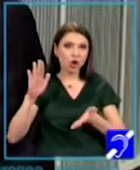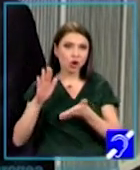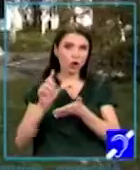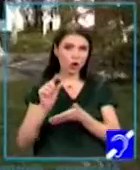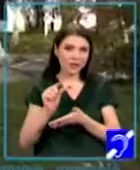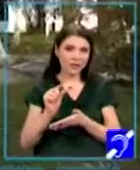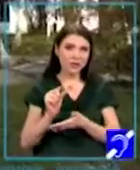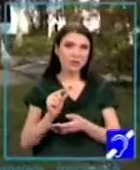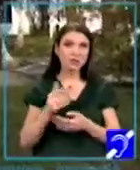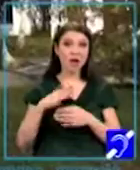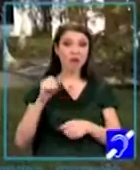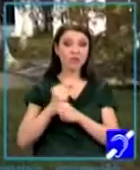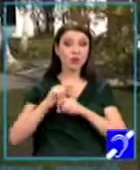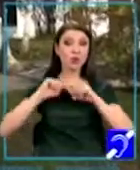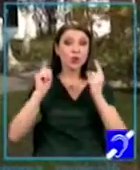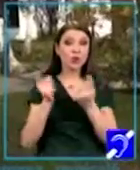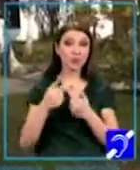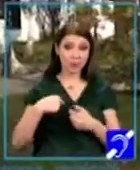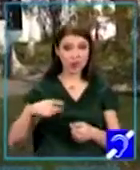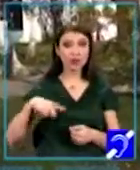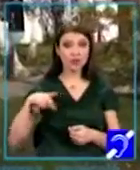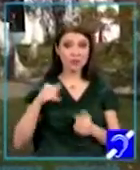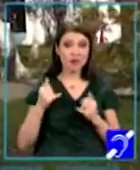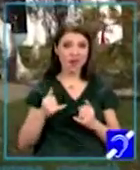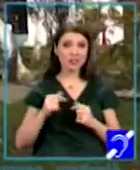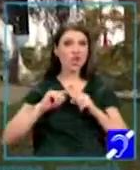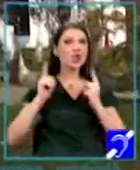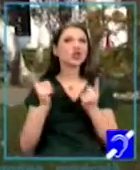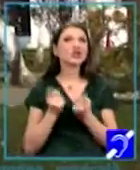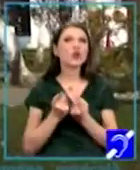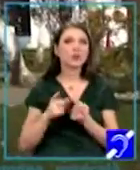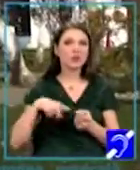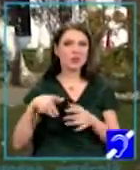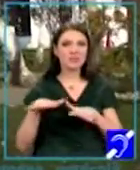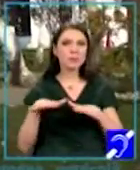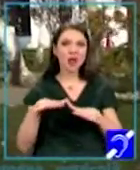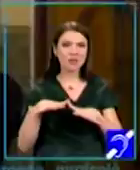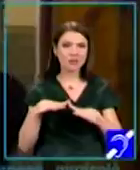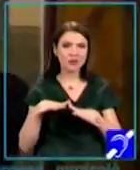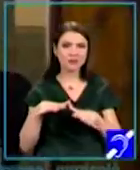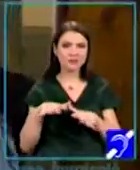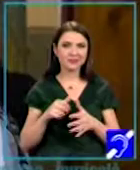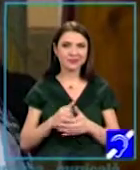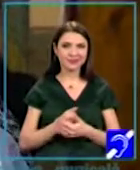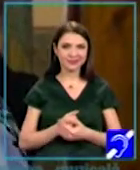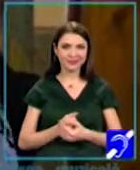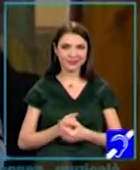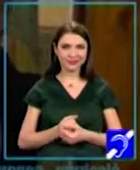condensându-se, a creat lumea pe care noi o trăim astăzi. Totul în univers e vibrație.